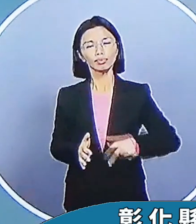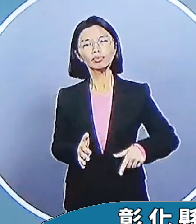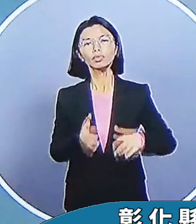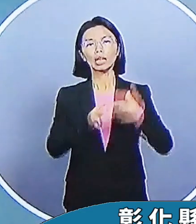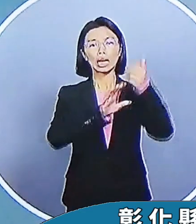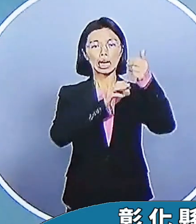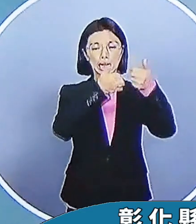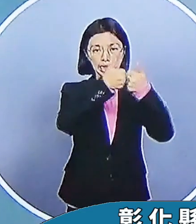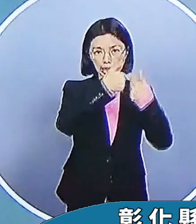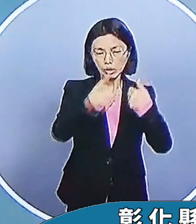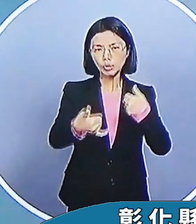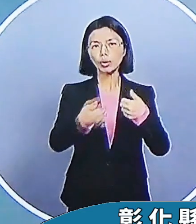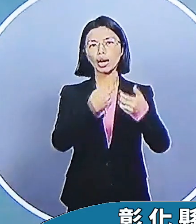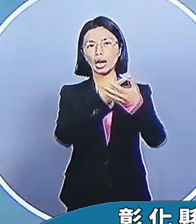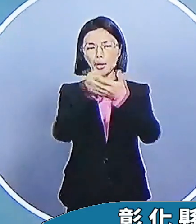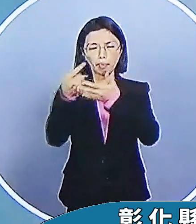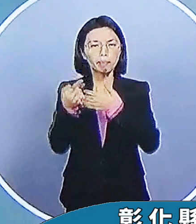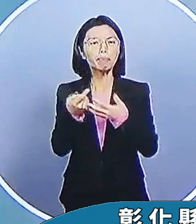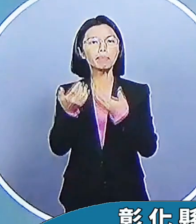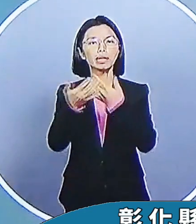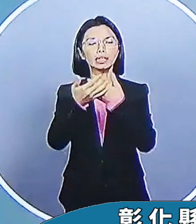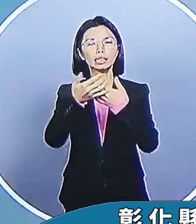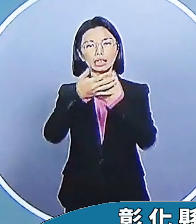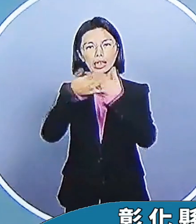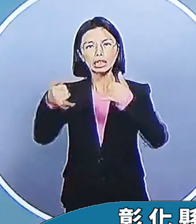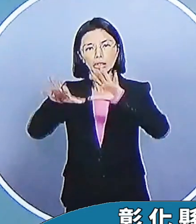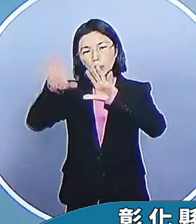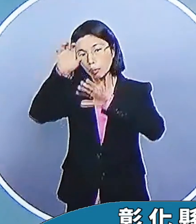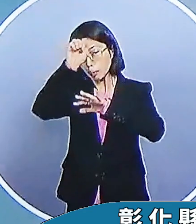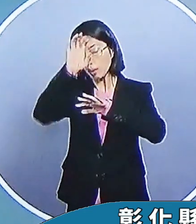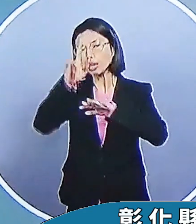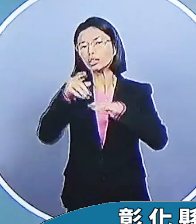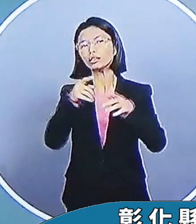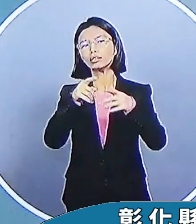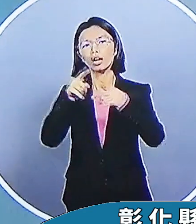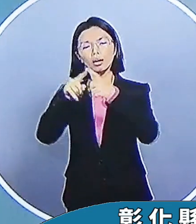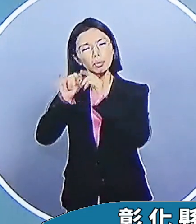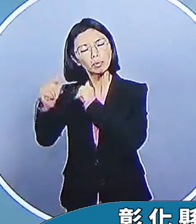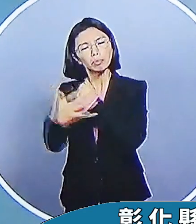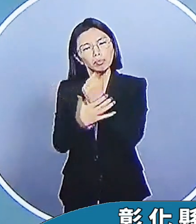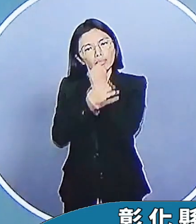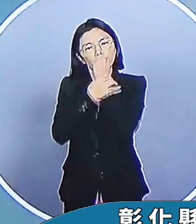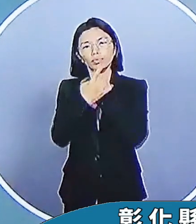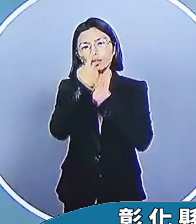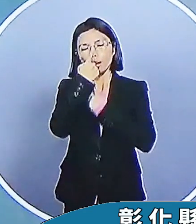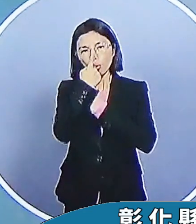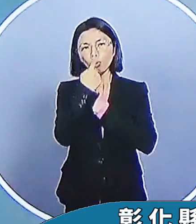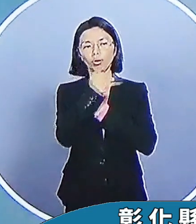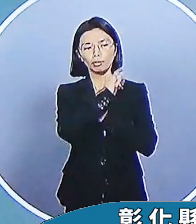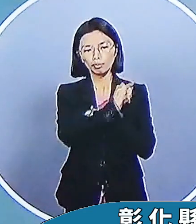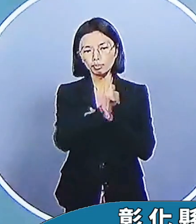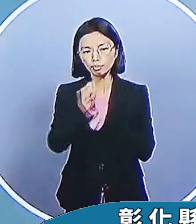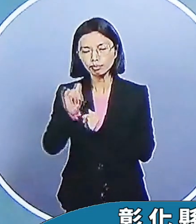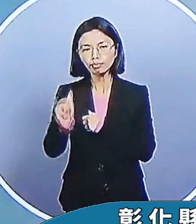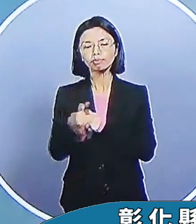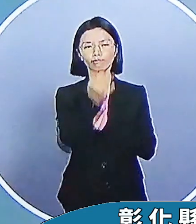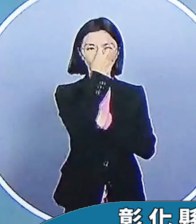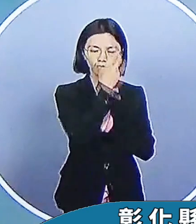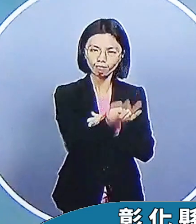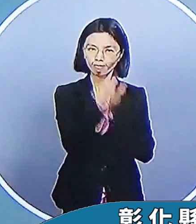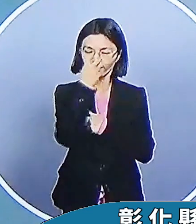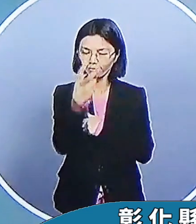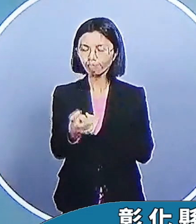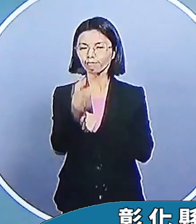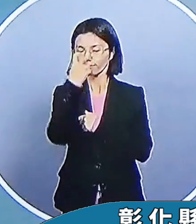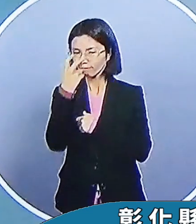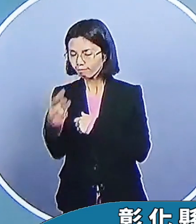议员候选人，所有的党籍候选人，啊，各位乡亲士大，即个我支持，无论是阮伫外口咧拜票， 啊，伫外口